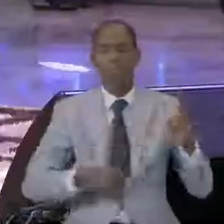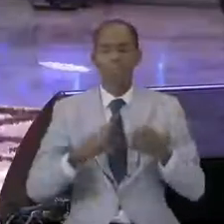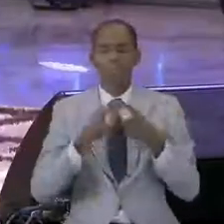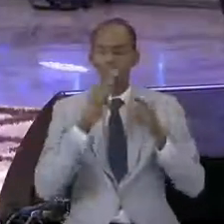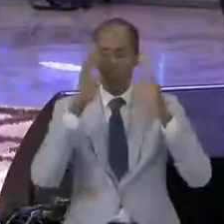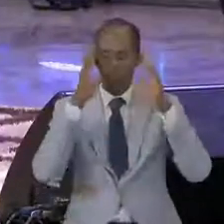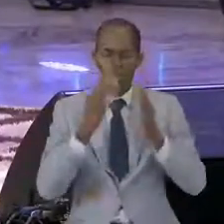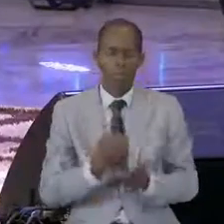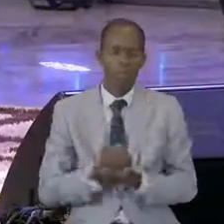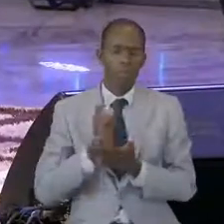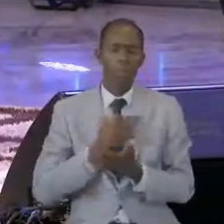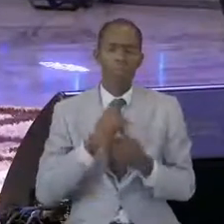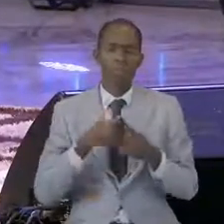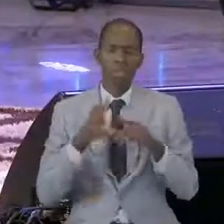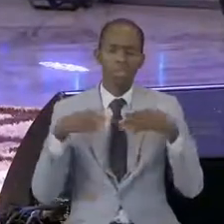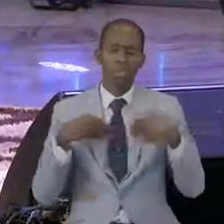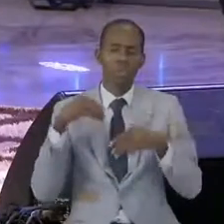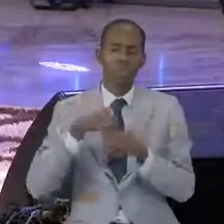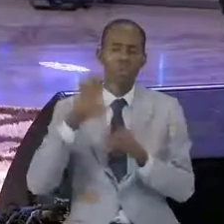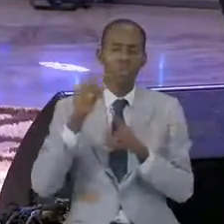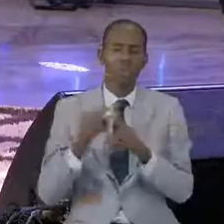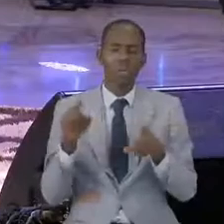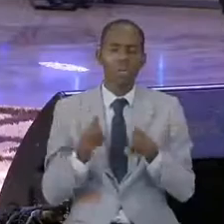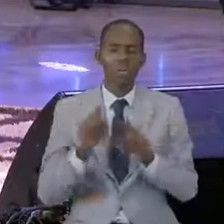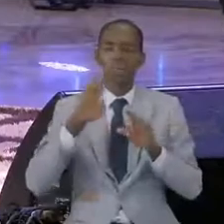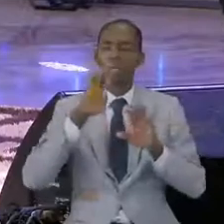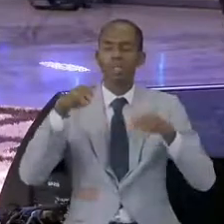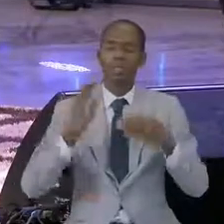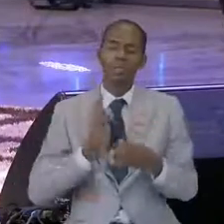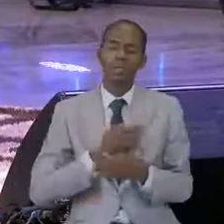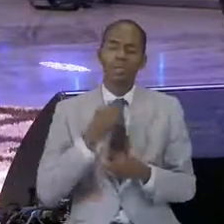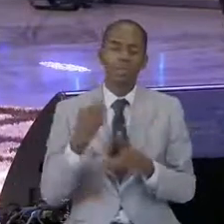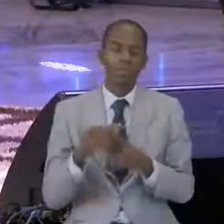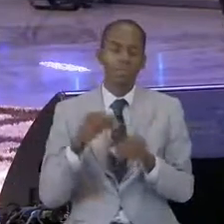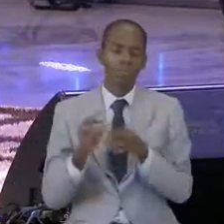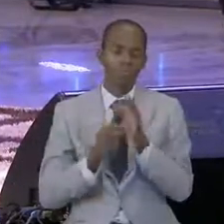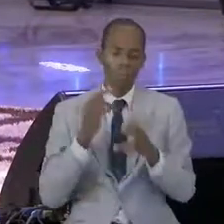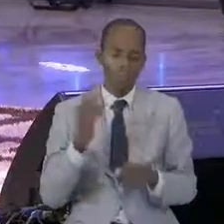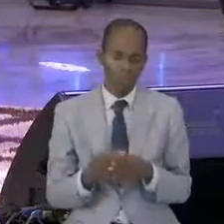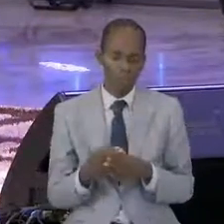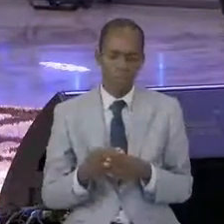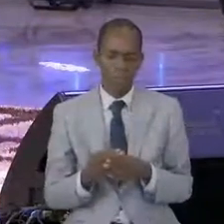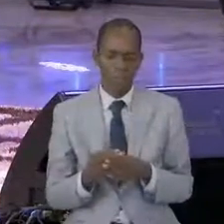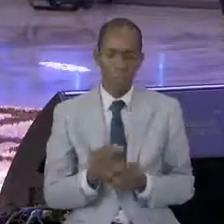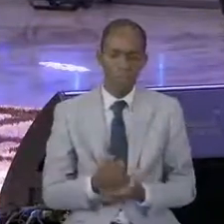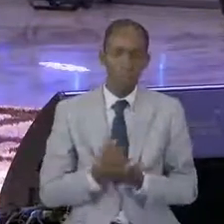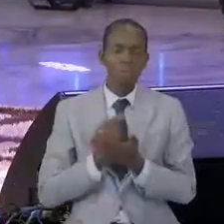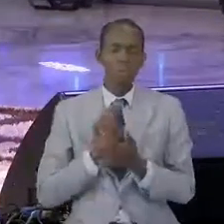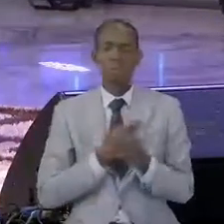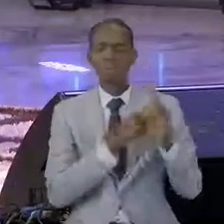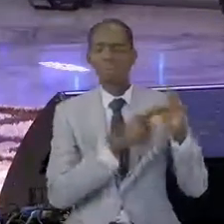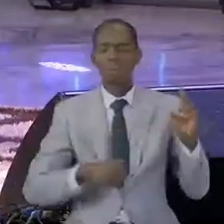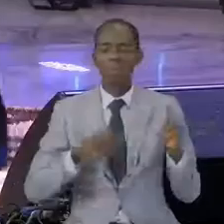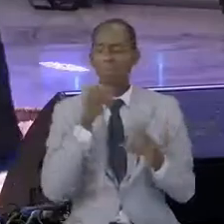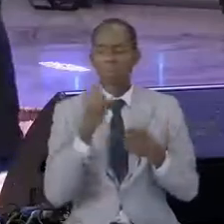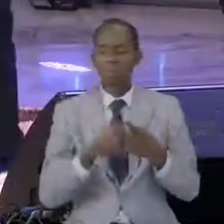concentrée aide-nous à recevoir ta parole comme tu nous la donnes au nom de Jésus aide nous à